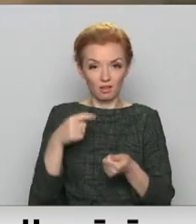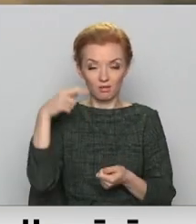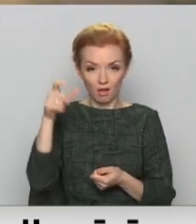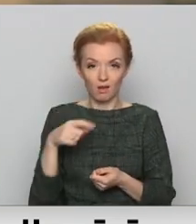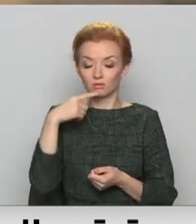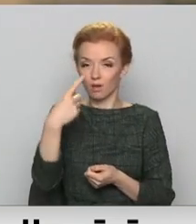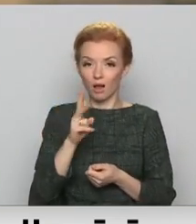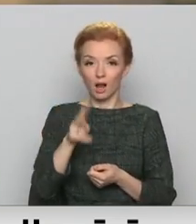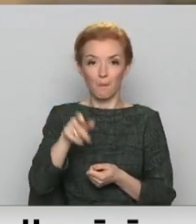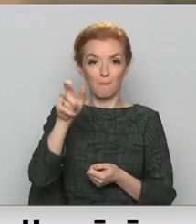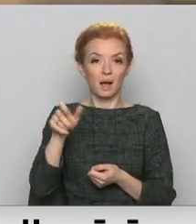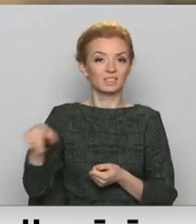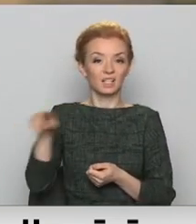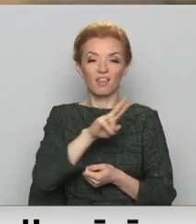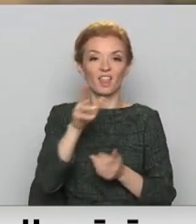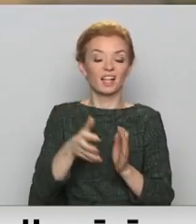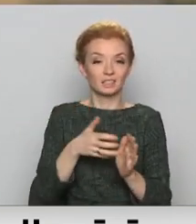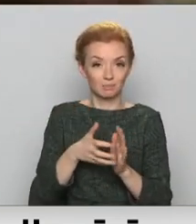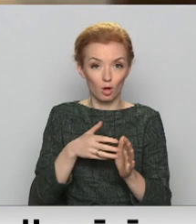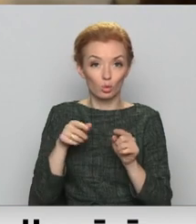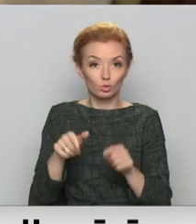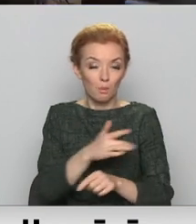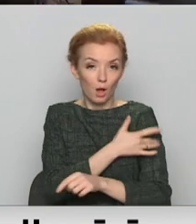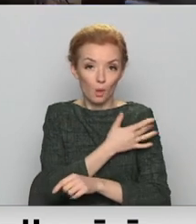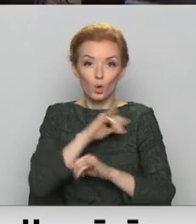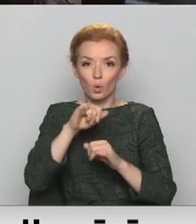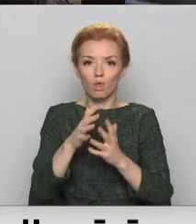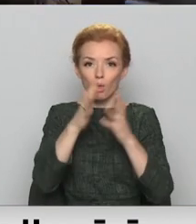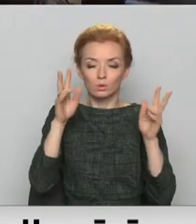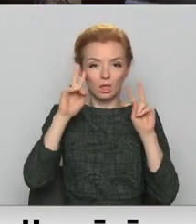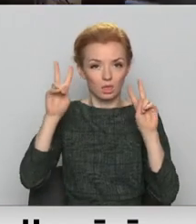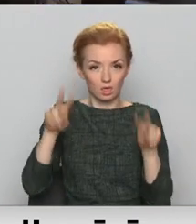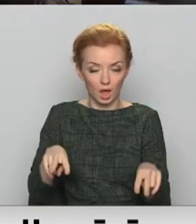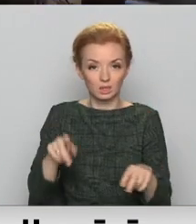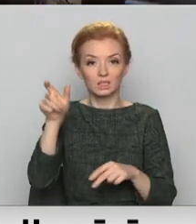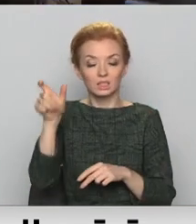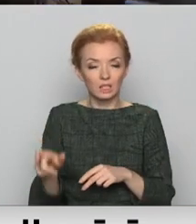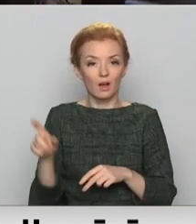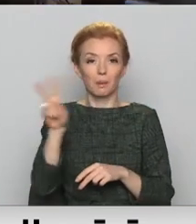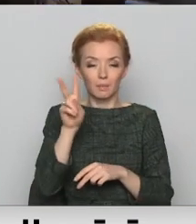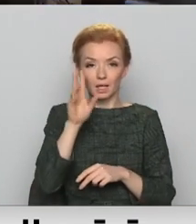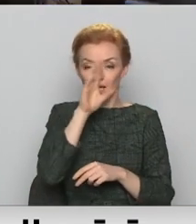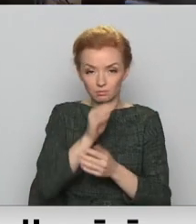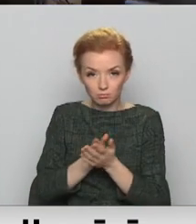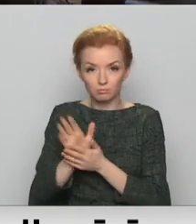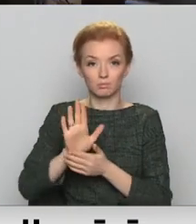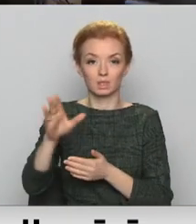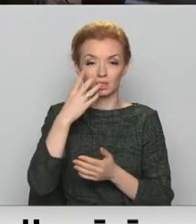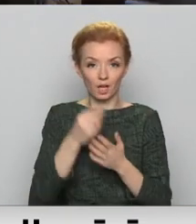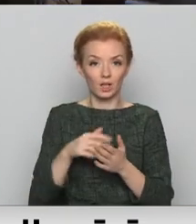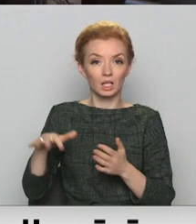ārsta to neizmanto, jo vēl nezina. Pacientam pēc Covid izslimošanas ir iespēja vērsties pie sava ģimenes ārsta,